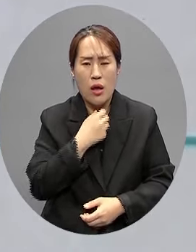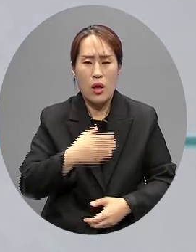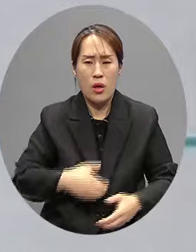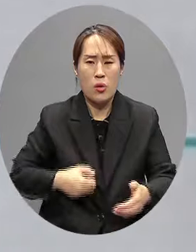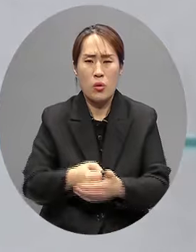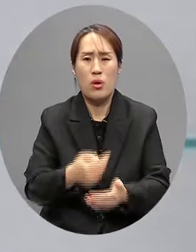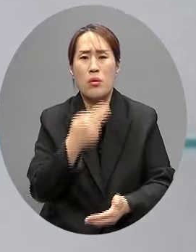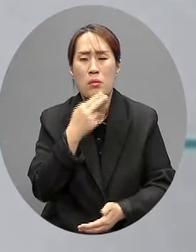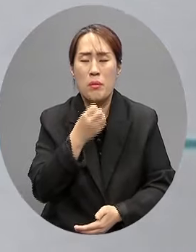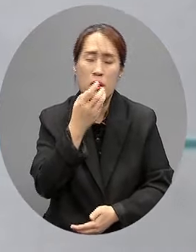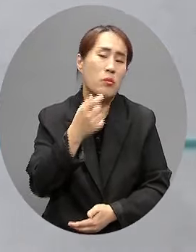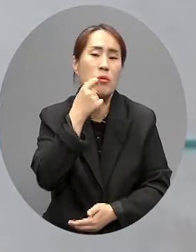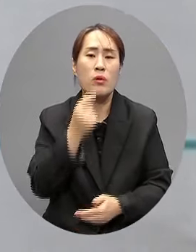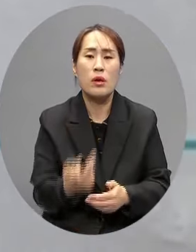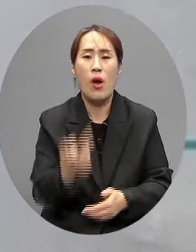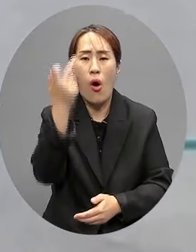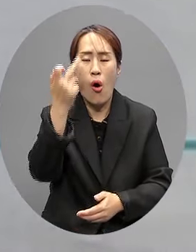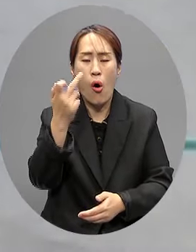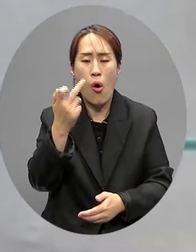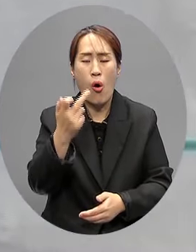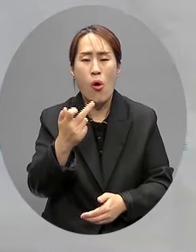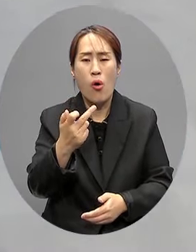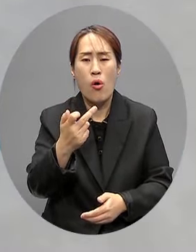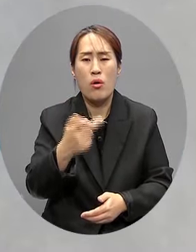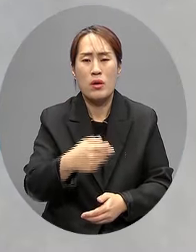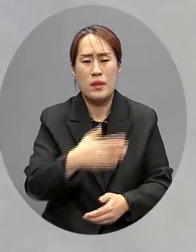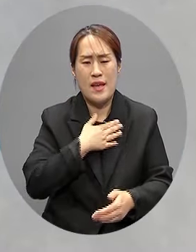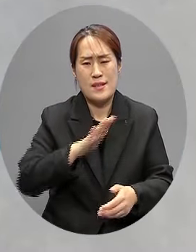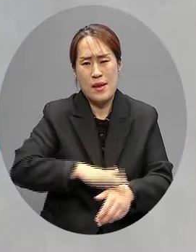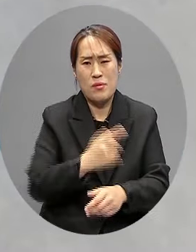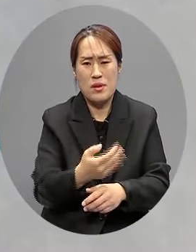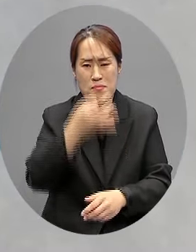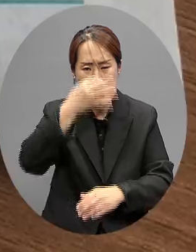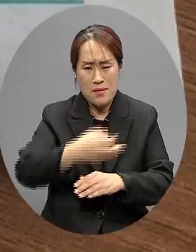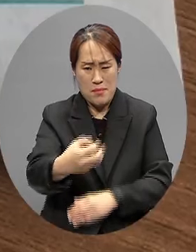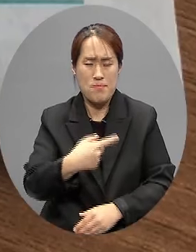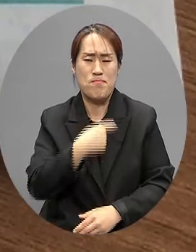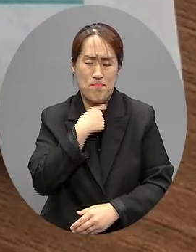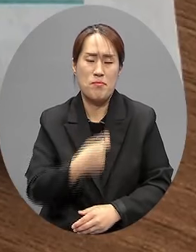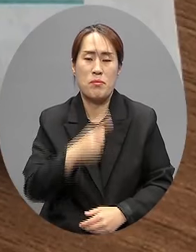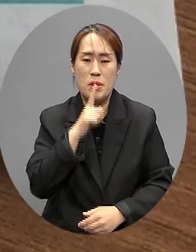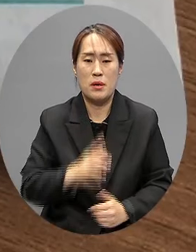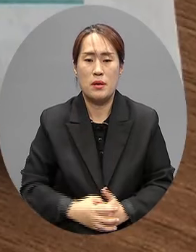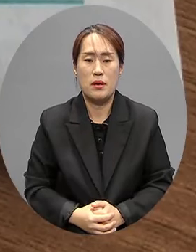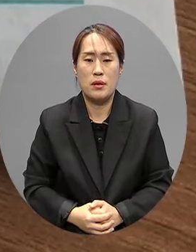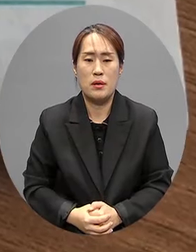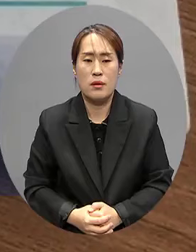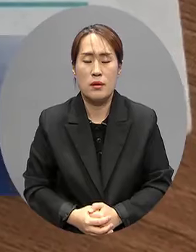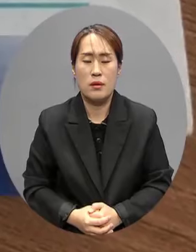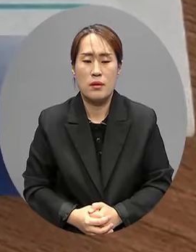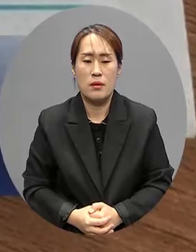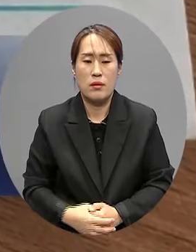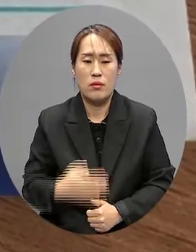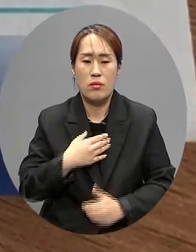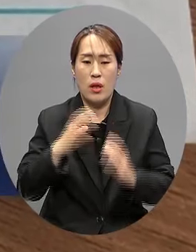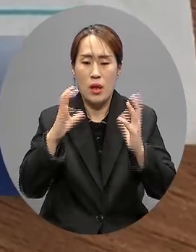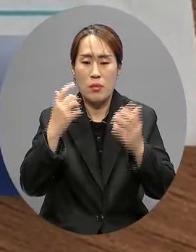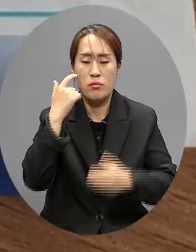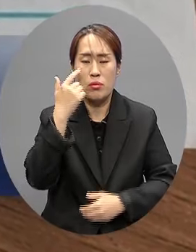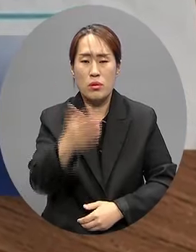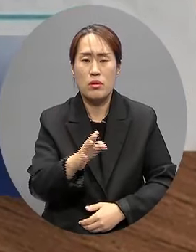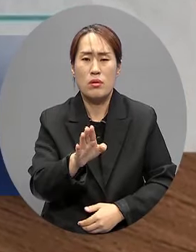나지 않았다 형들이 한 행동을 사과 해 달라고 적혀 있었습니다 이제 우리 아이한테 얘기해서